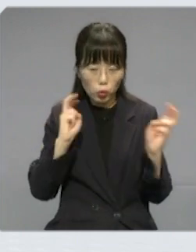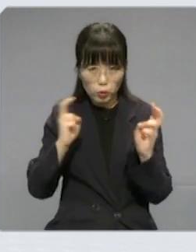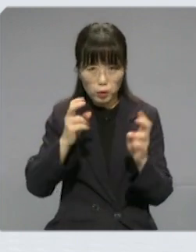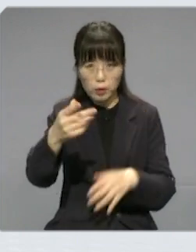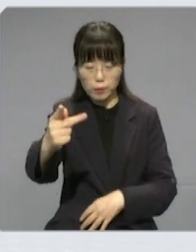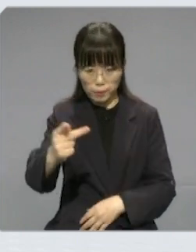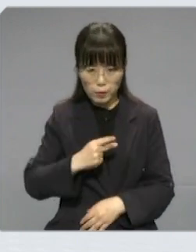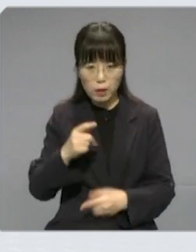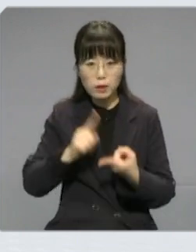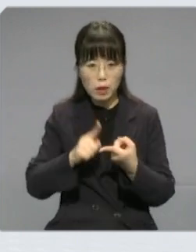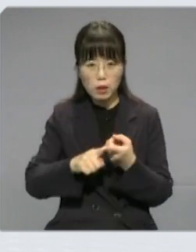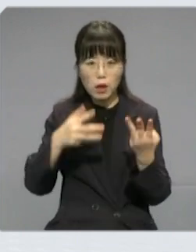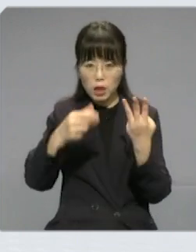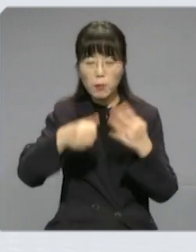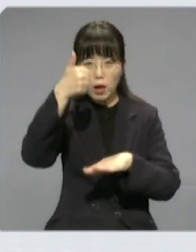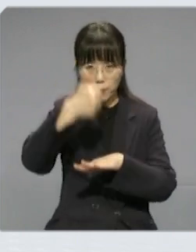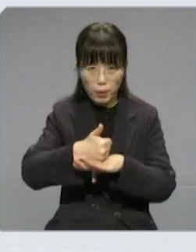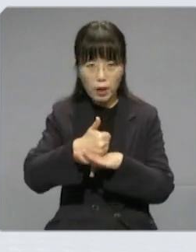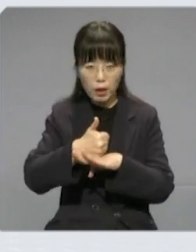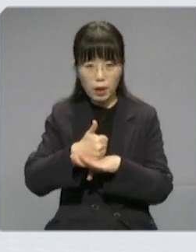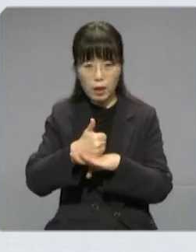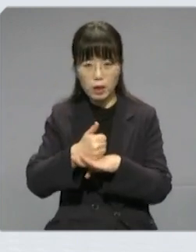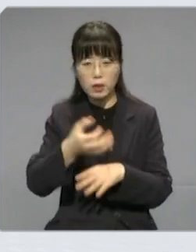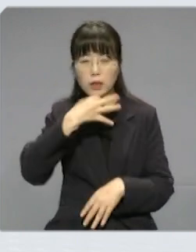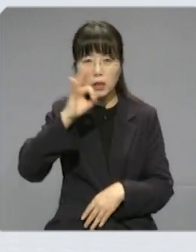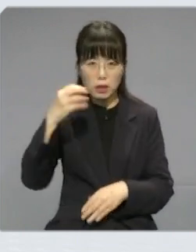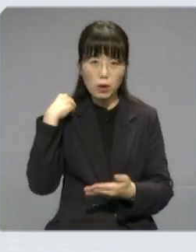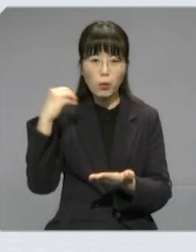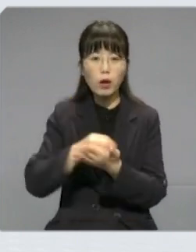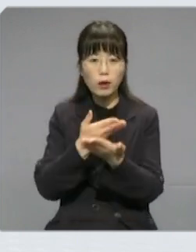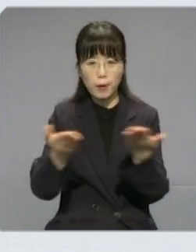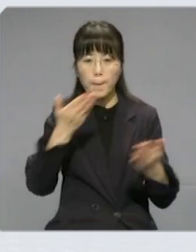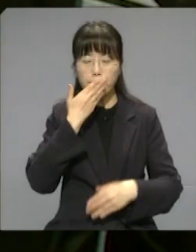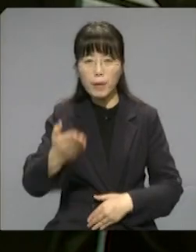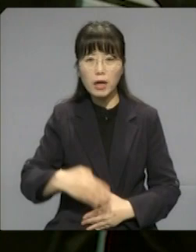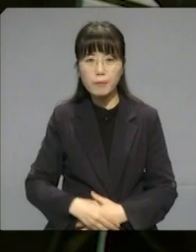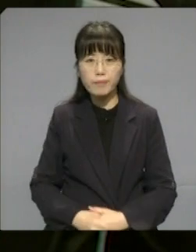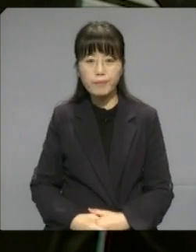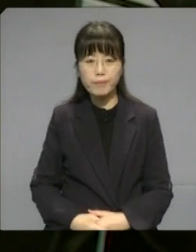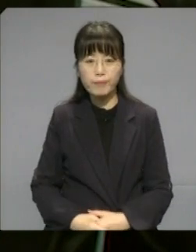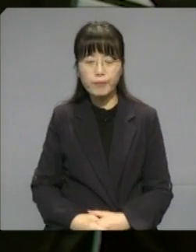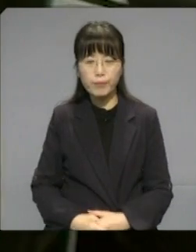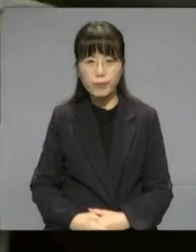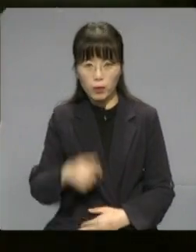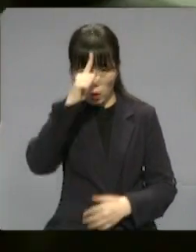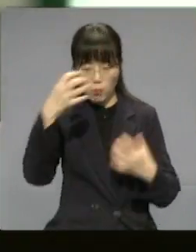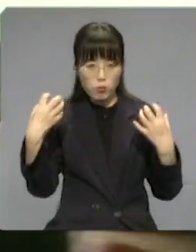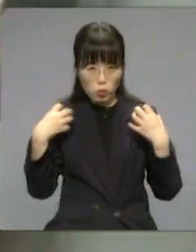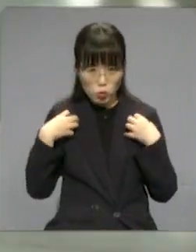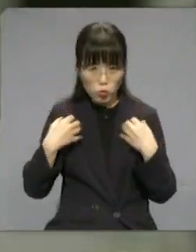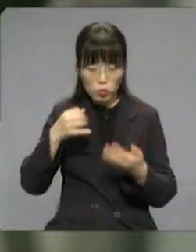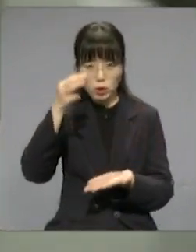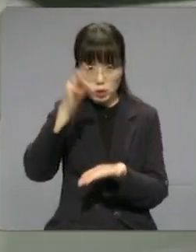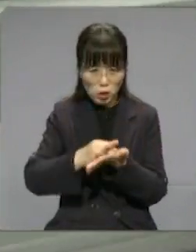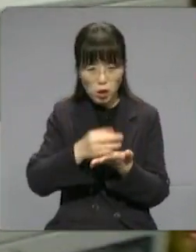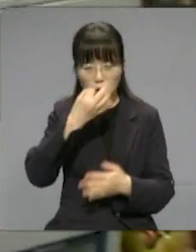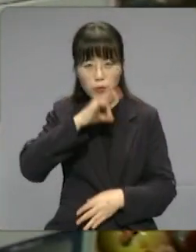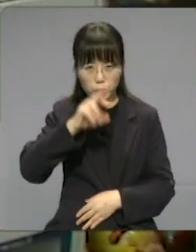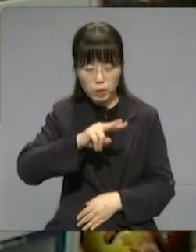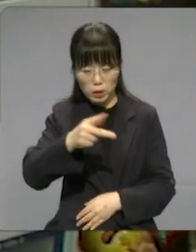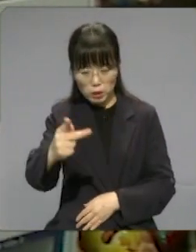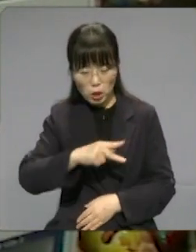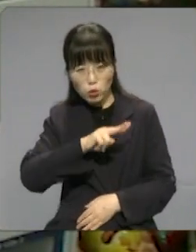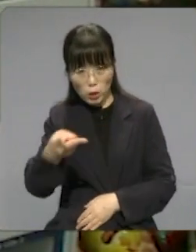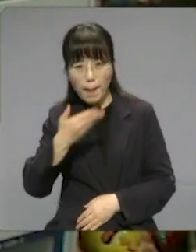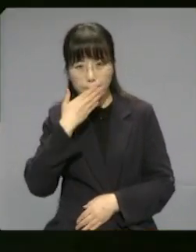사람도 3월 말부터 납부했던이자 일부러 환급받을 수 있습니다 정부는 또 저금리로 대출을 갈아탈